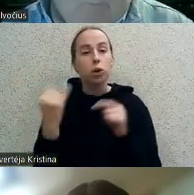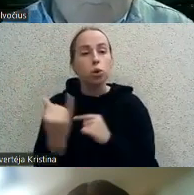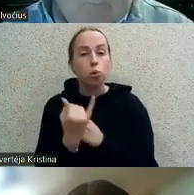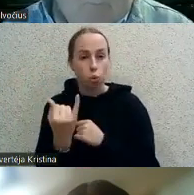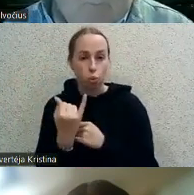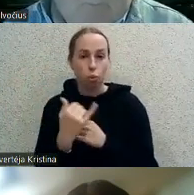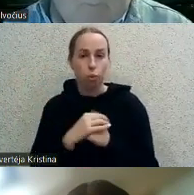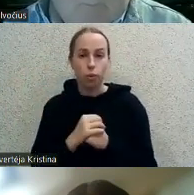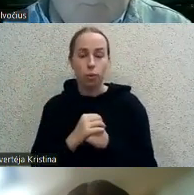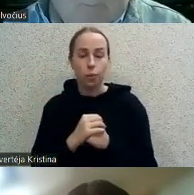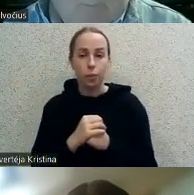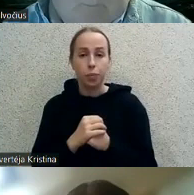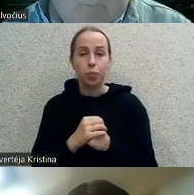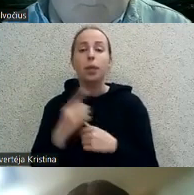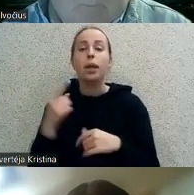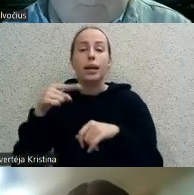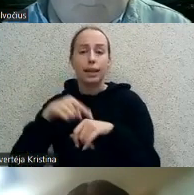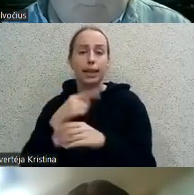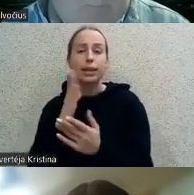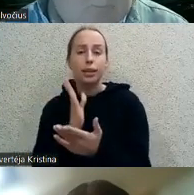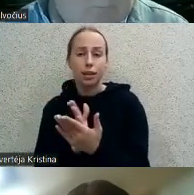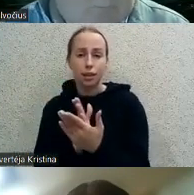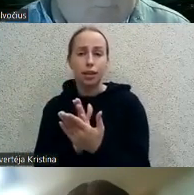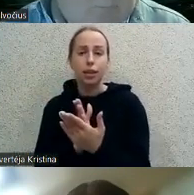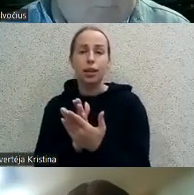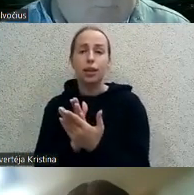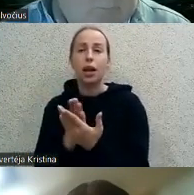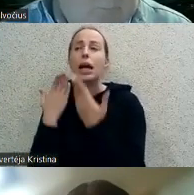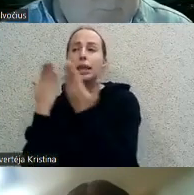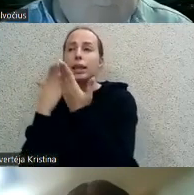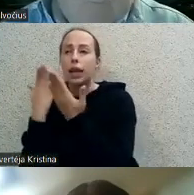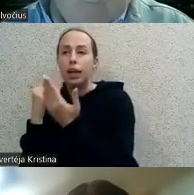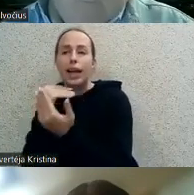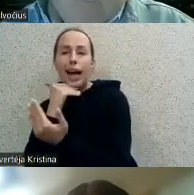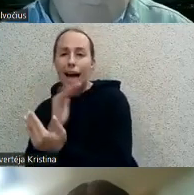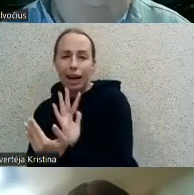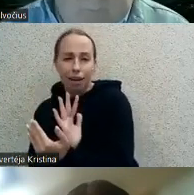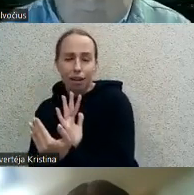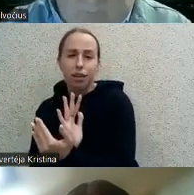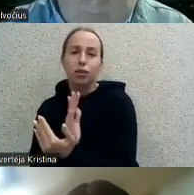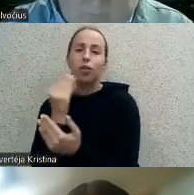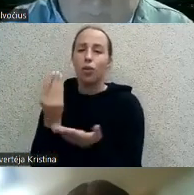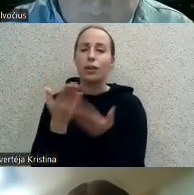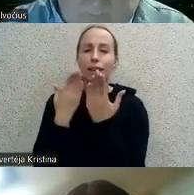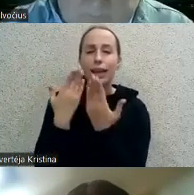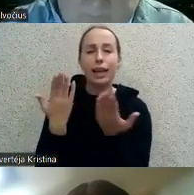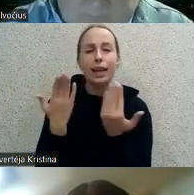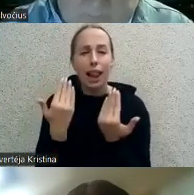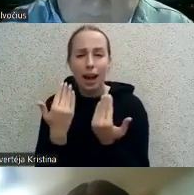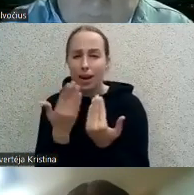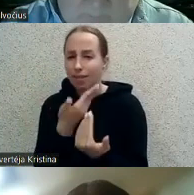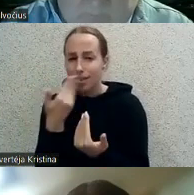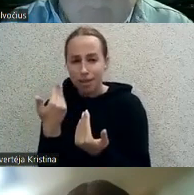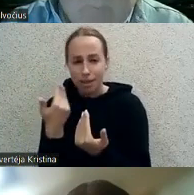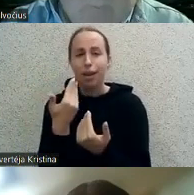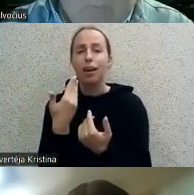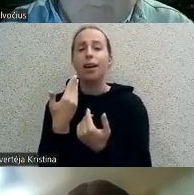Ir kartais yra nelabai sklandžių skaitytojų, jiems nebūna labai lengva skaityti, tai jiems tai yra